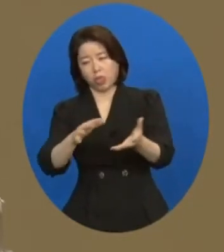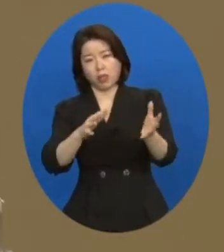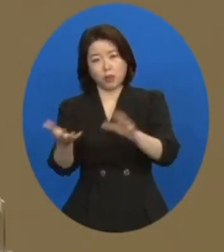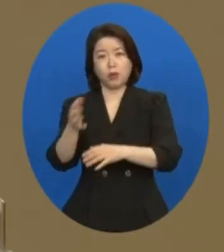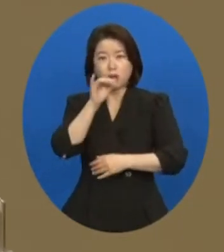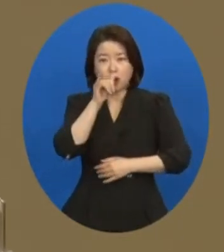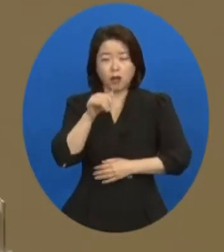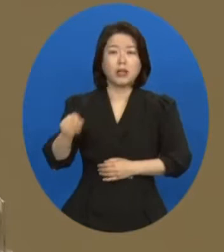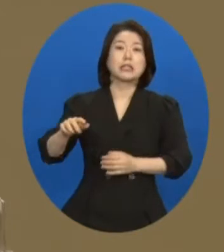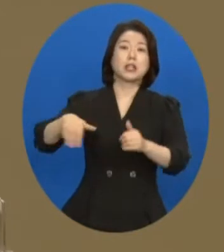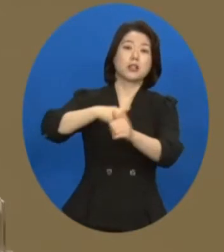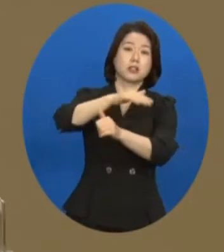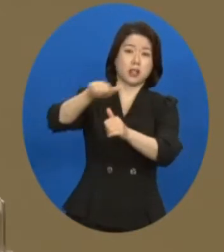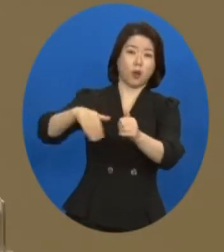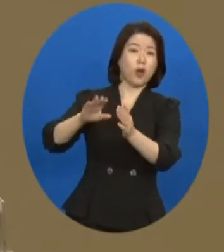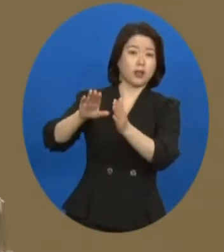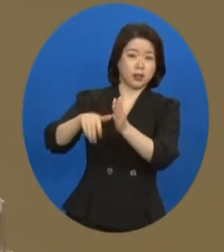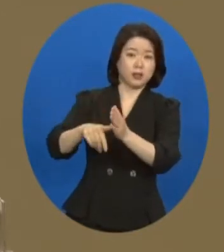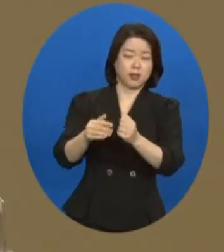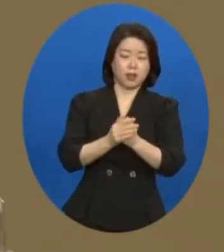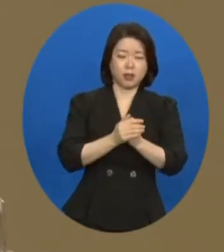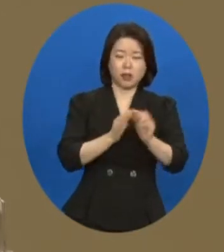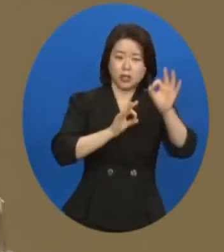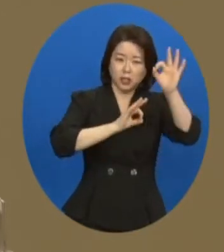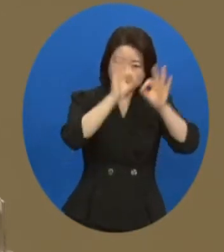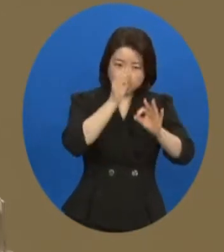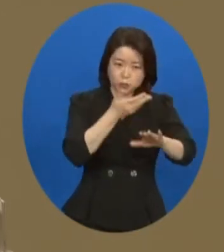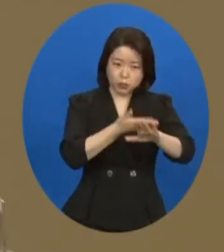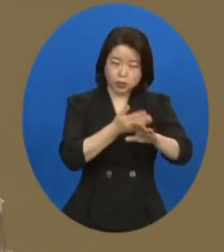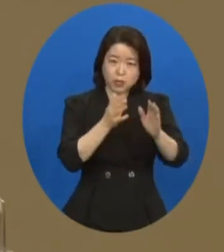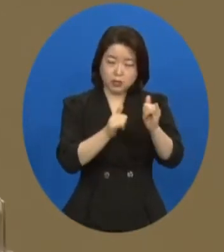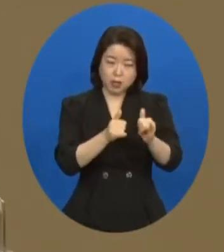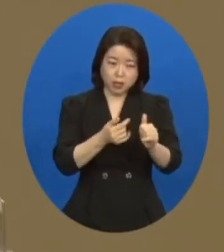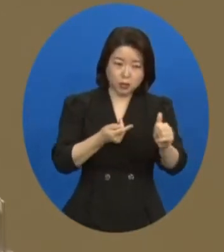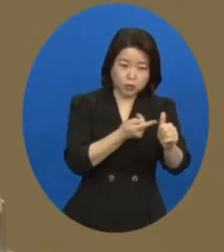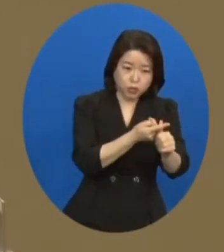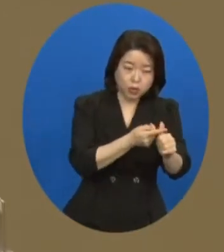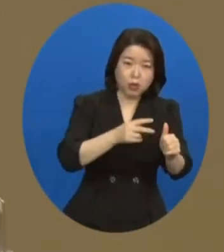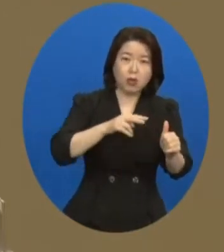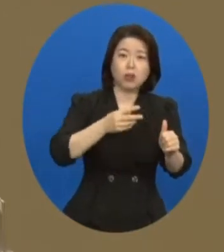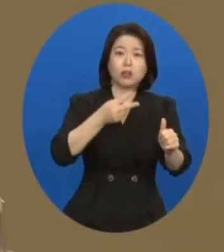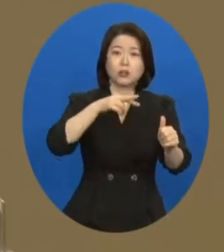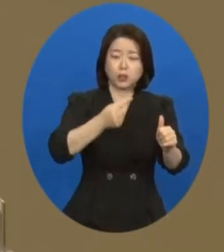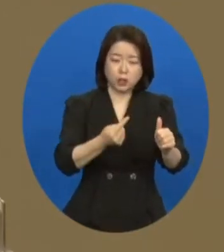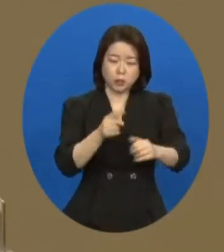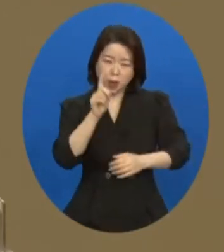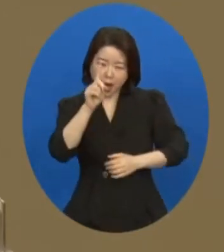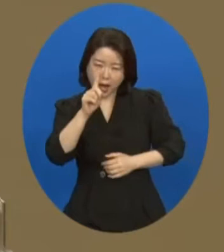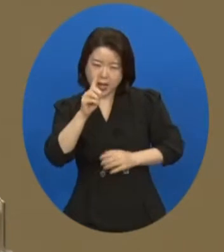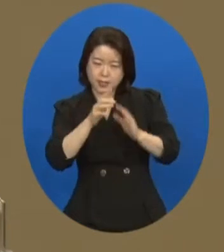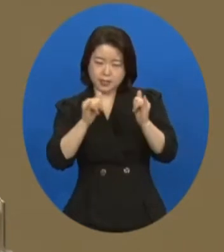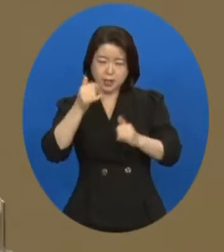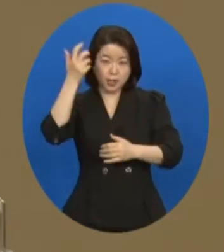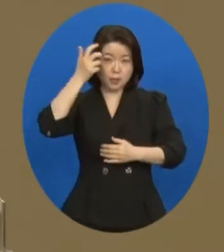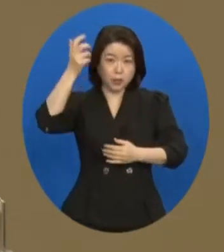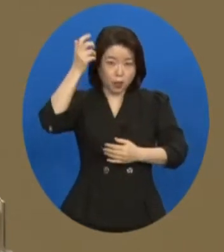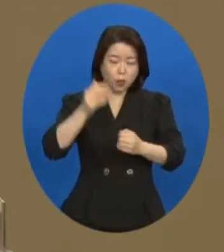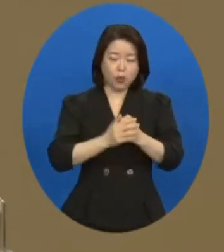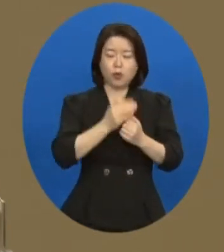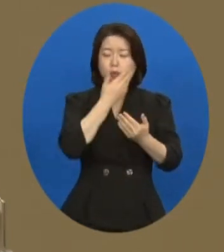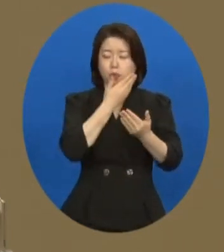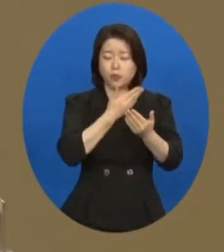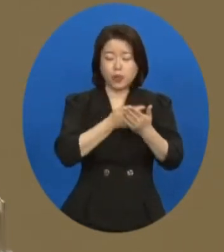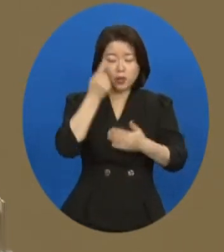자 이런 상황에서 실수로 다른 사람을 죽였던 어떤 한 사람의 용어를 귀하게